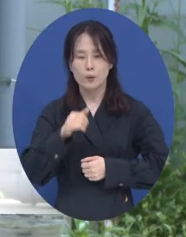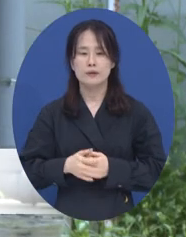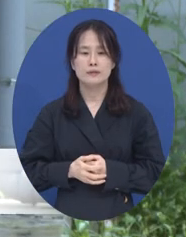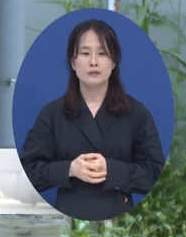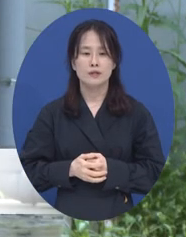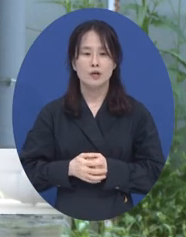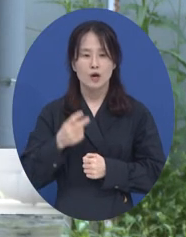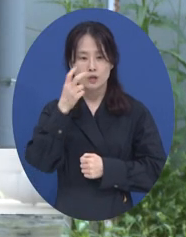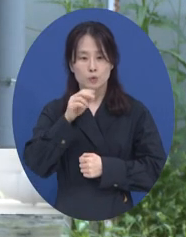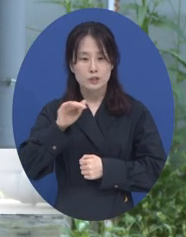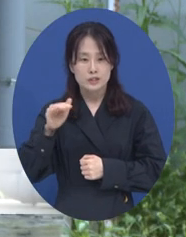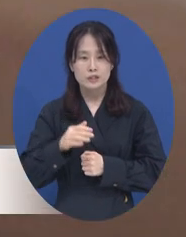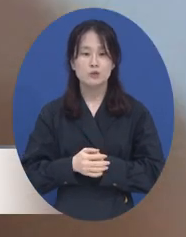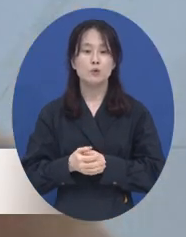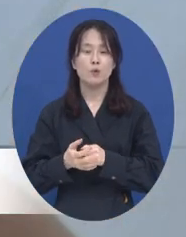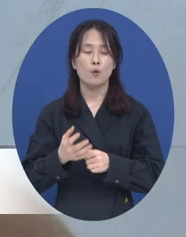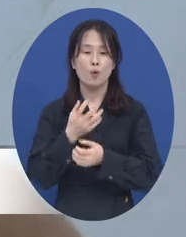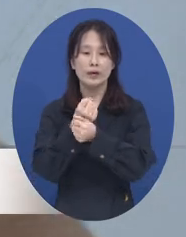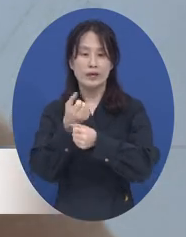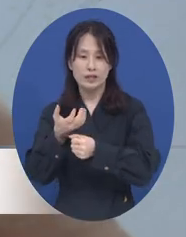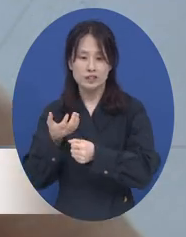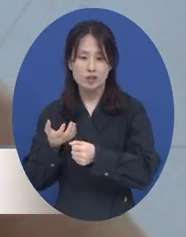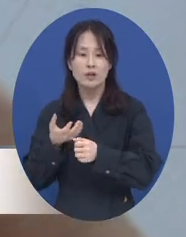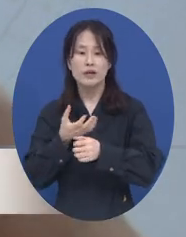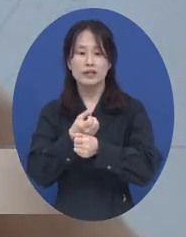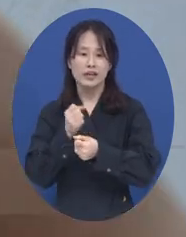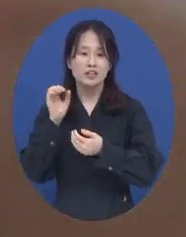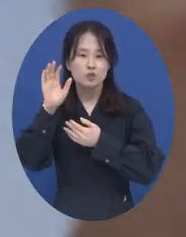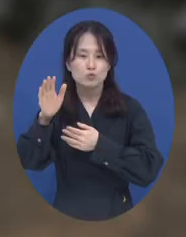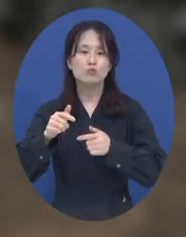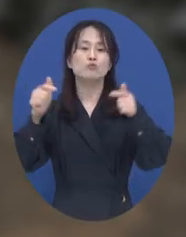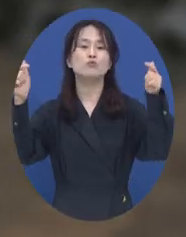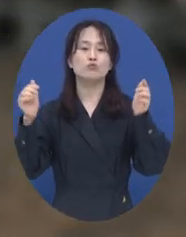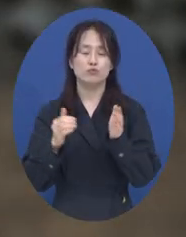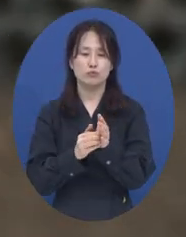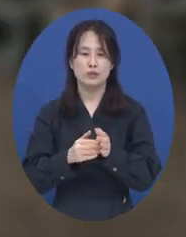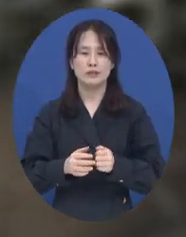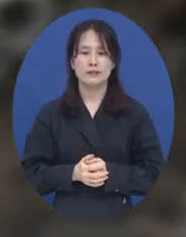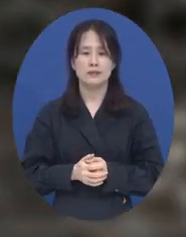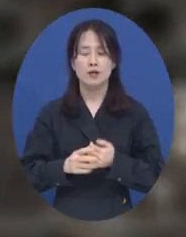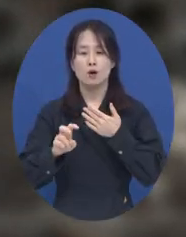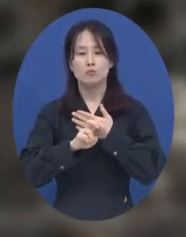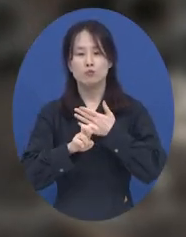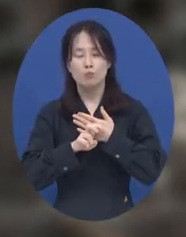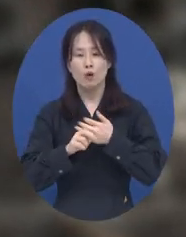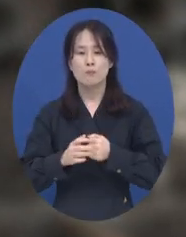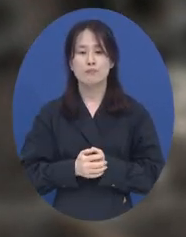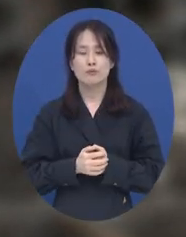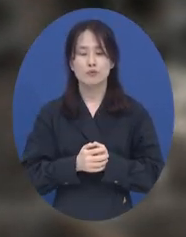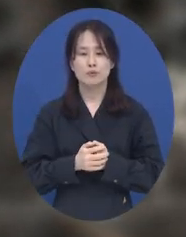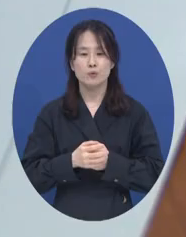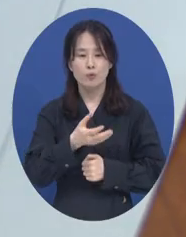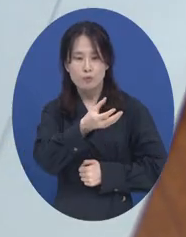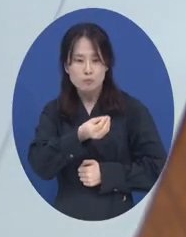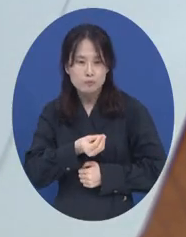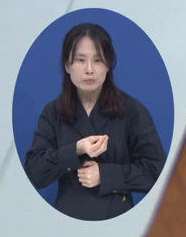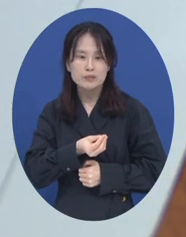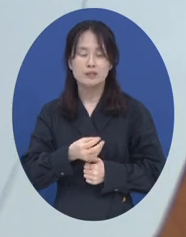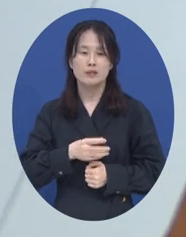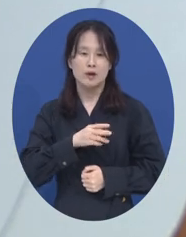주사 시기도 기존 낙찰 전에서 계약 이후 까지 로 확대합니다 불법 하도급 이나 건설업면허 되어 등